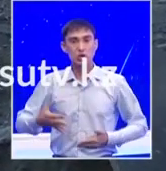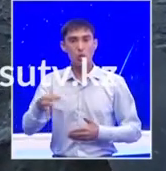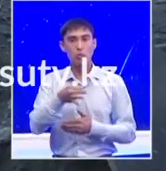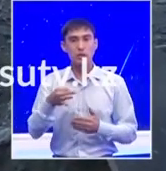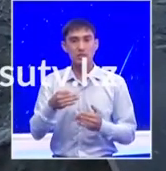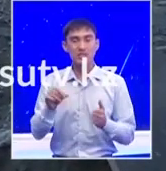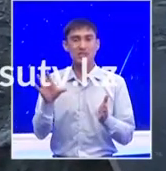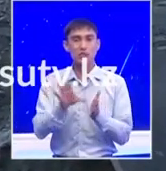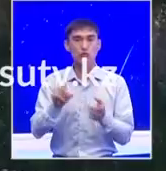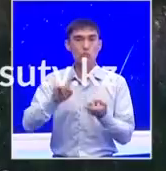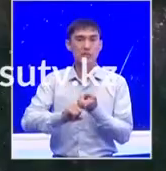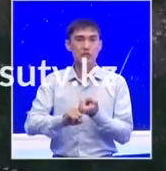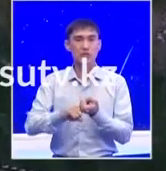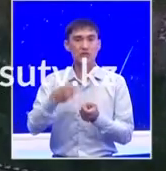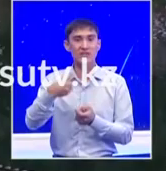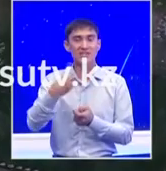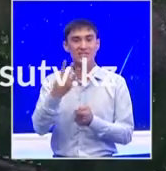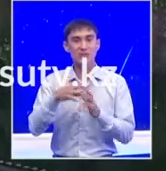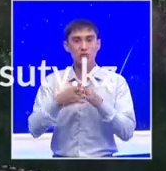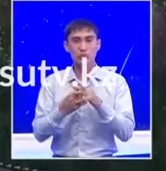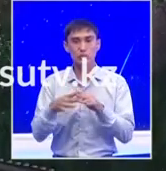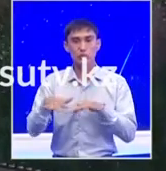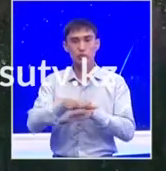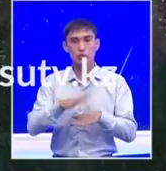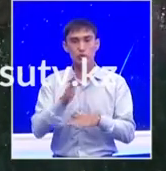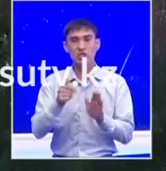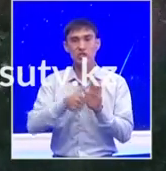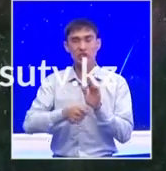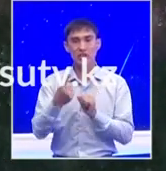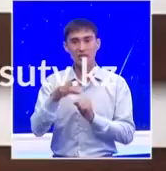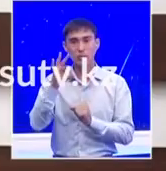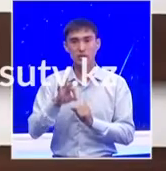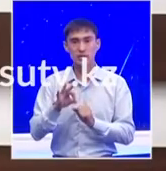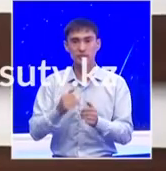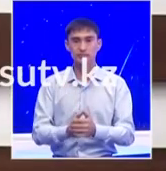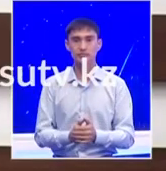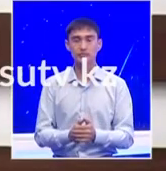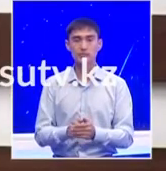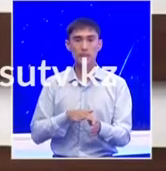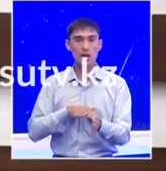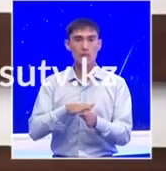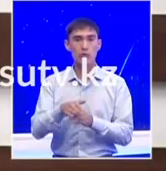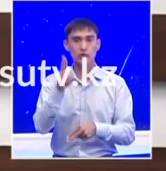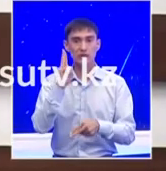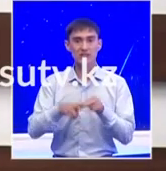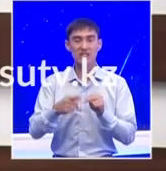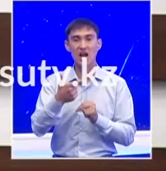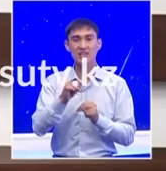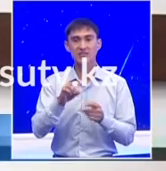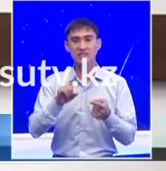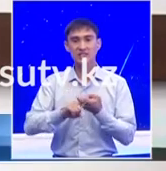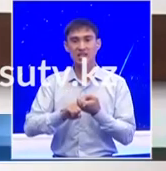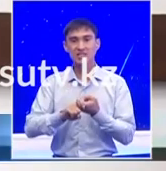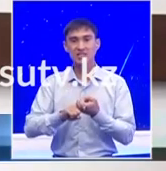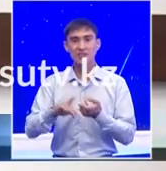с подключением еще 23 населенных пунктов, будет 61%. Полностью завершена газификация областного